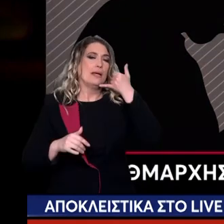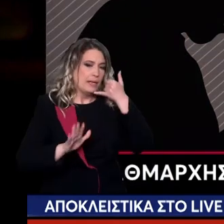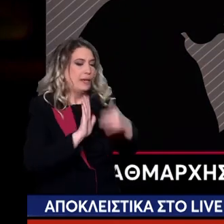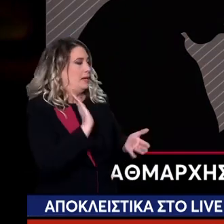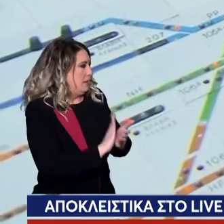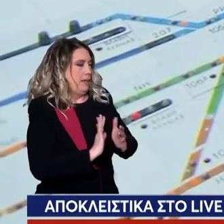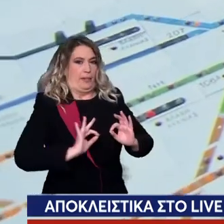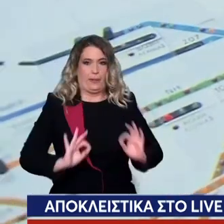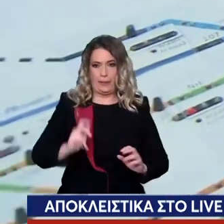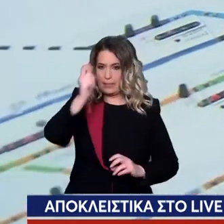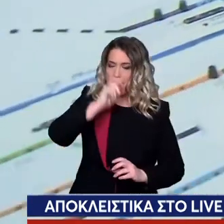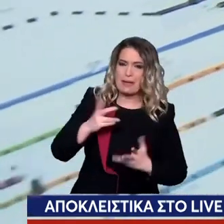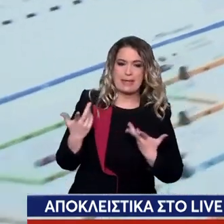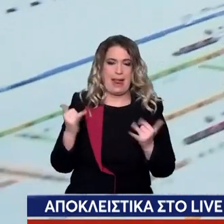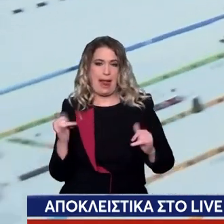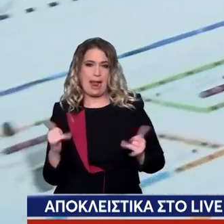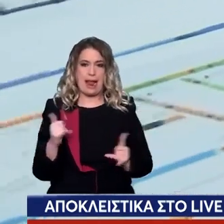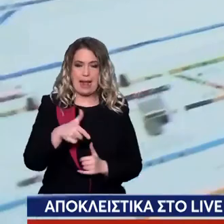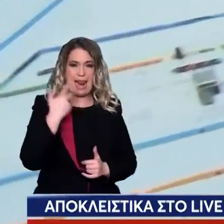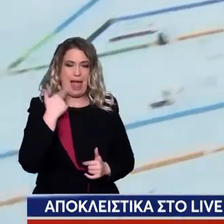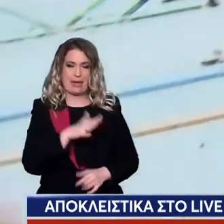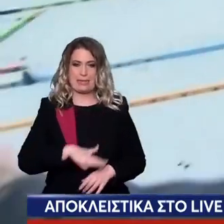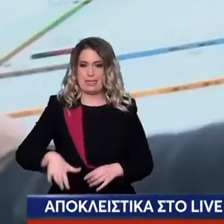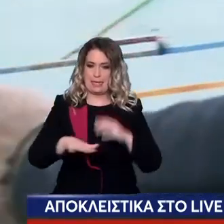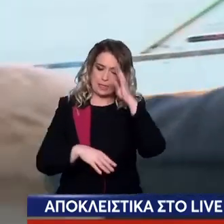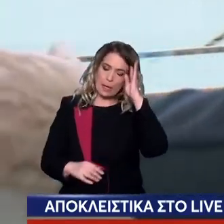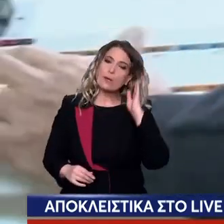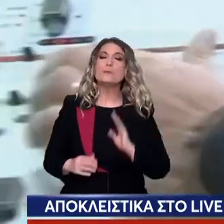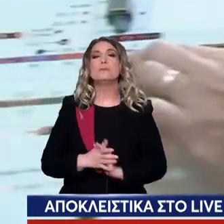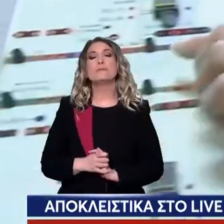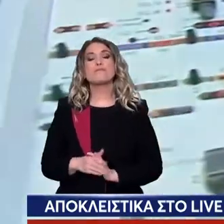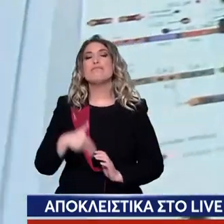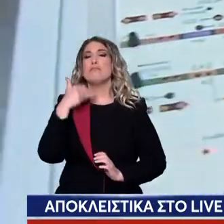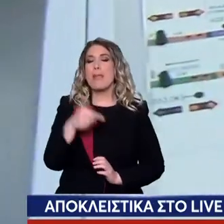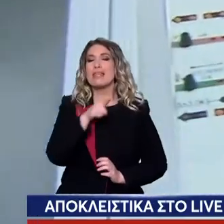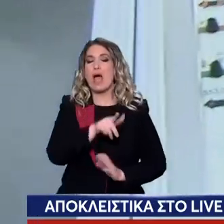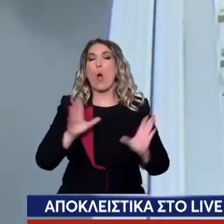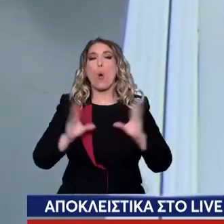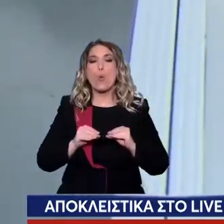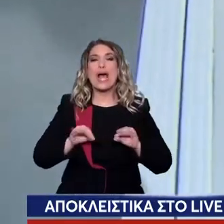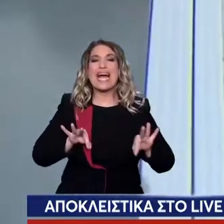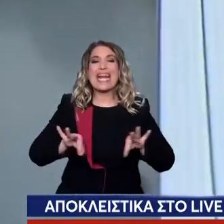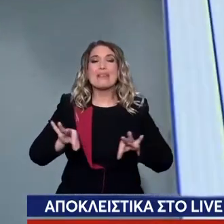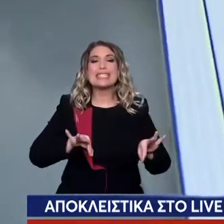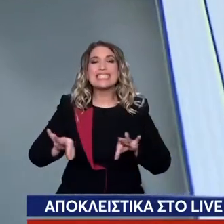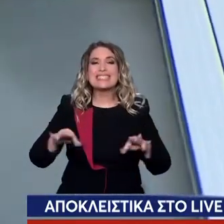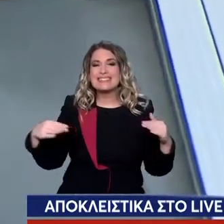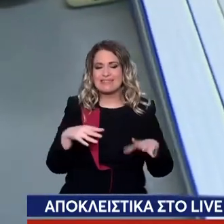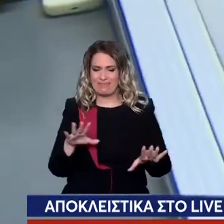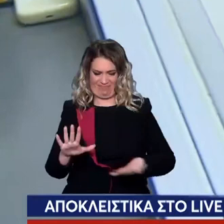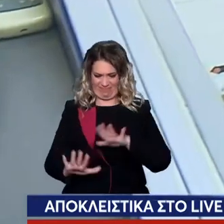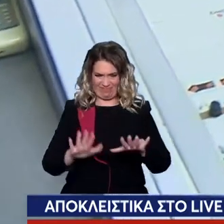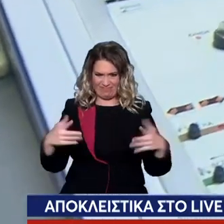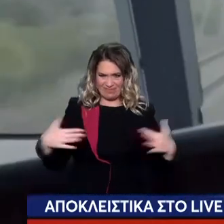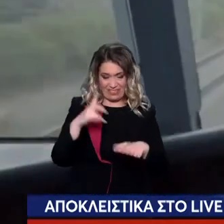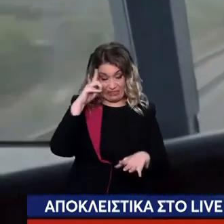πάμε σε ηχητικό ντοκουμέντο ακούγεται και ο ρυθμιστής κυκλοφορίας που προσπαθεί να καταλάβει τα όσα συμβαίνουν οι εντολές δεν είναι ξεκάθαρες όπως